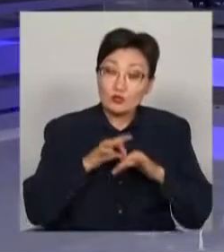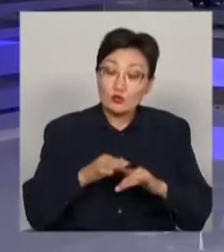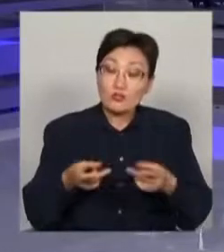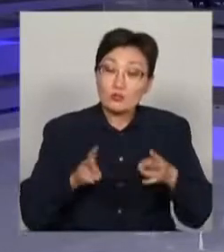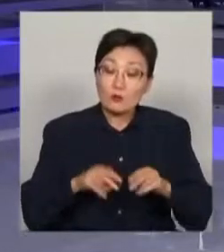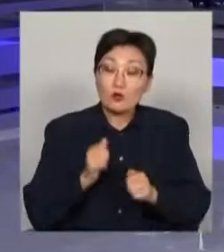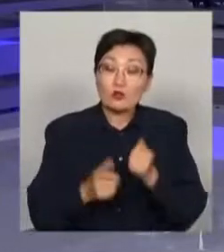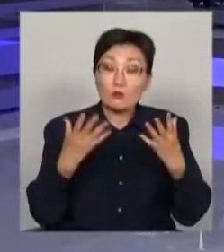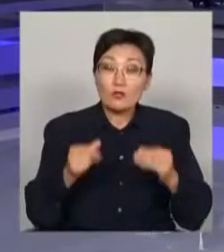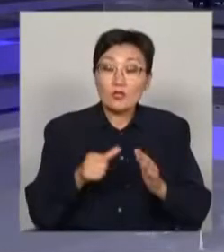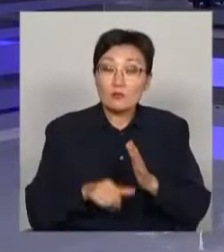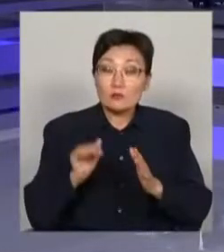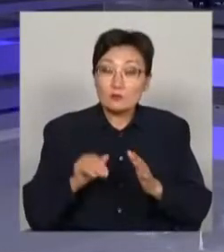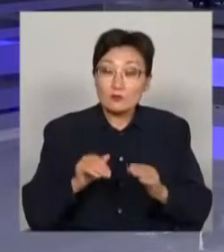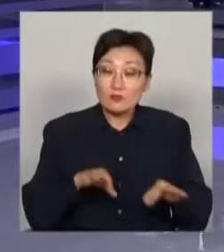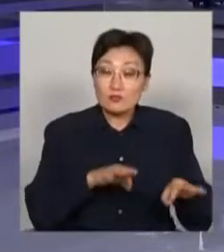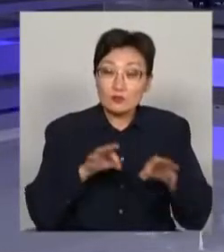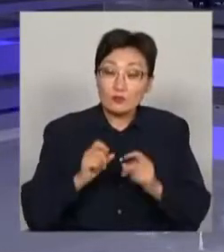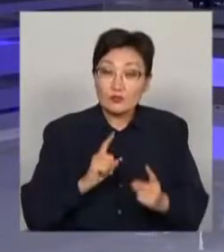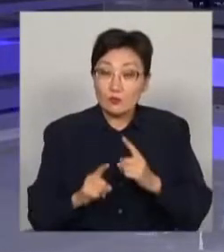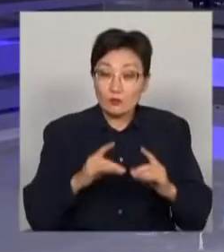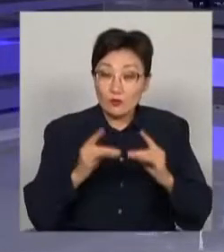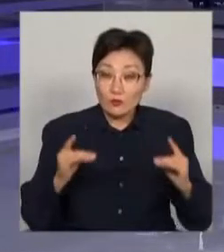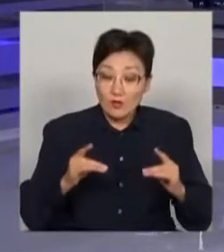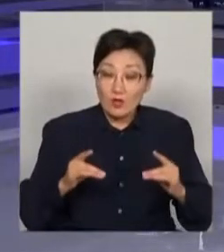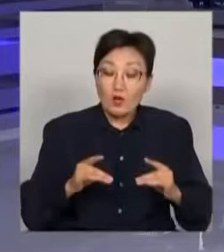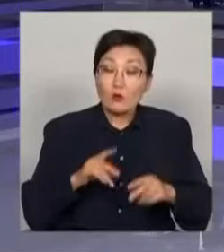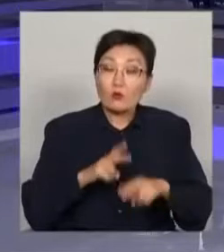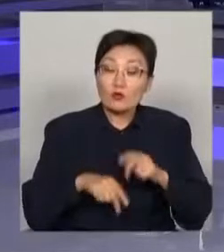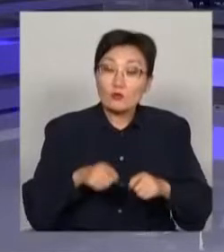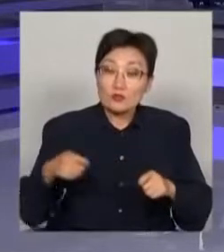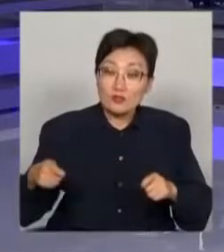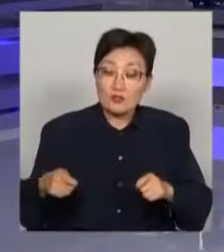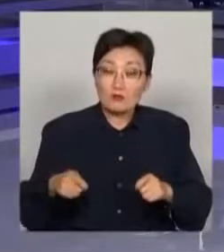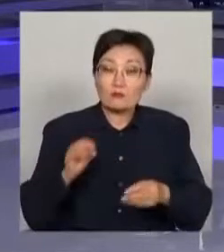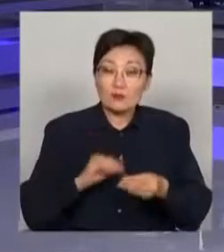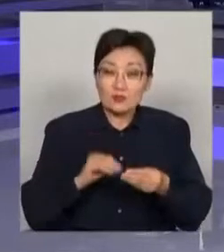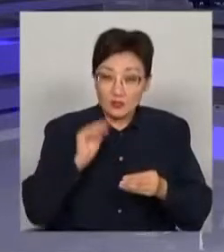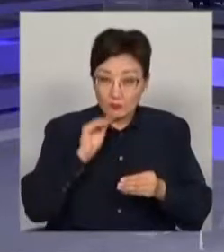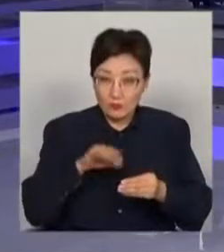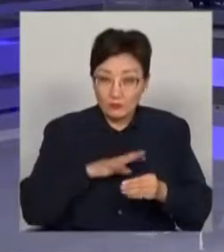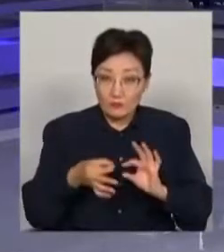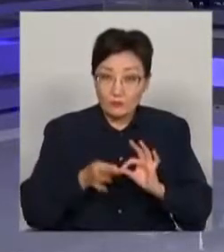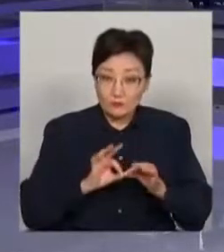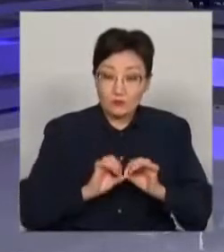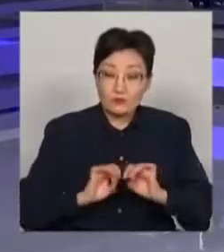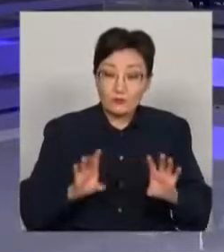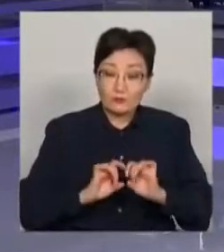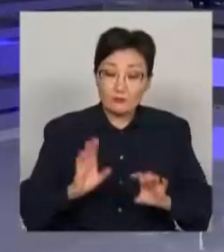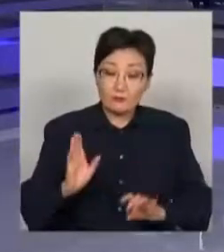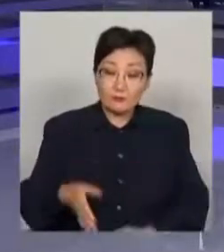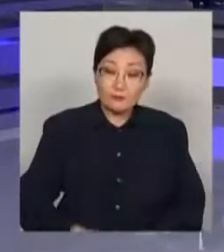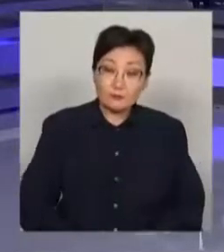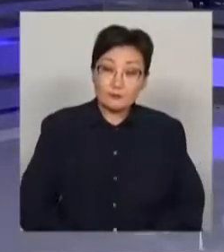кетейік, күніне 60 мың көлік жүретін көпір құрылысының созылуы жиі сынға қалған еді. Мәселенің мән-жайын Әлбек Шынтемір